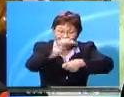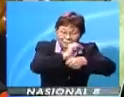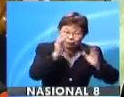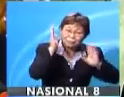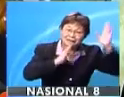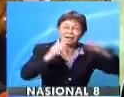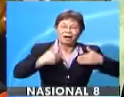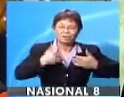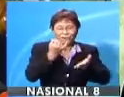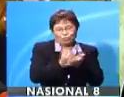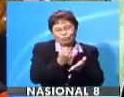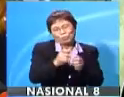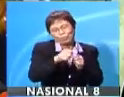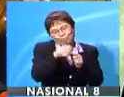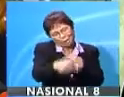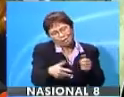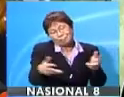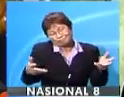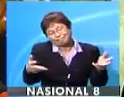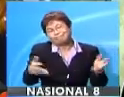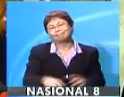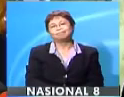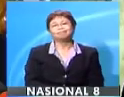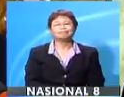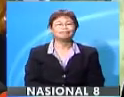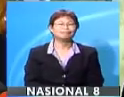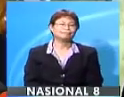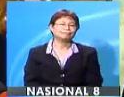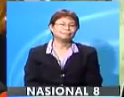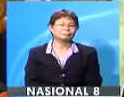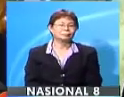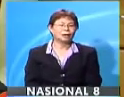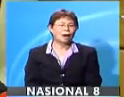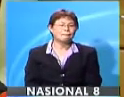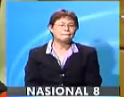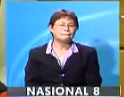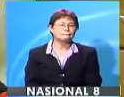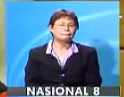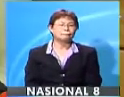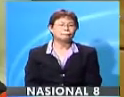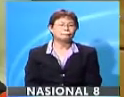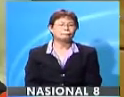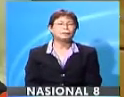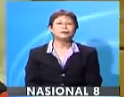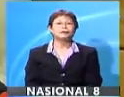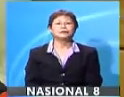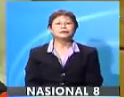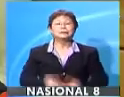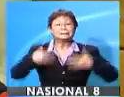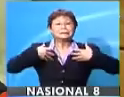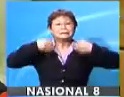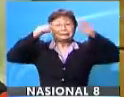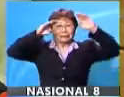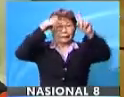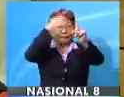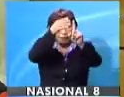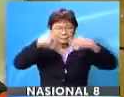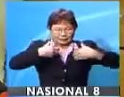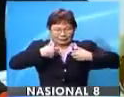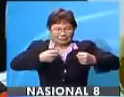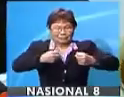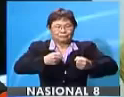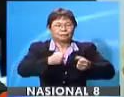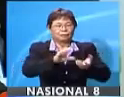insurans tu mungkin boleh bayar dengan penuh dia lah, bayaran penuh. Secara keseluruhan daripada aspek kesihatan, peruntukan